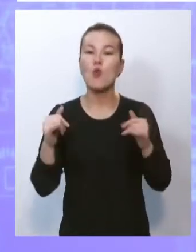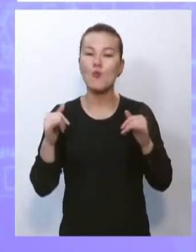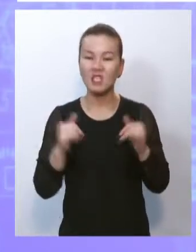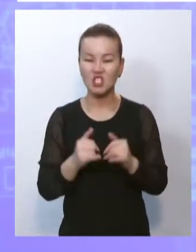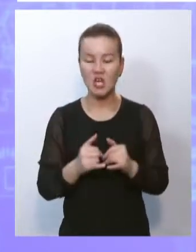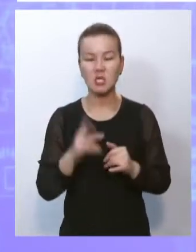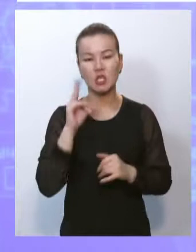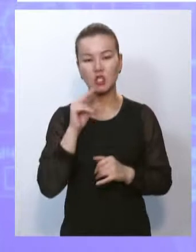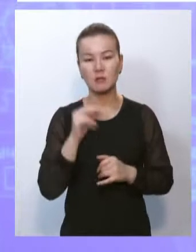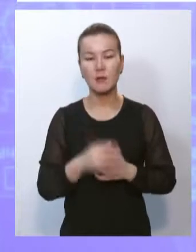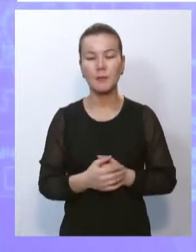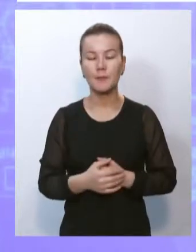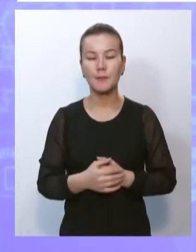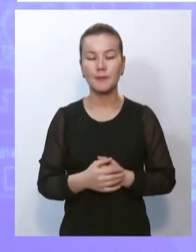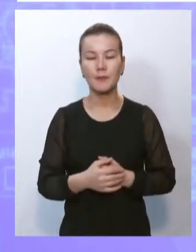числа